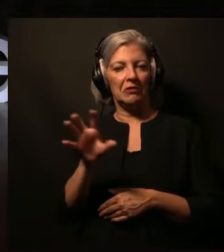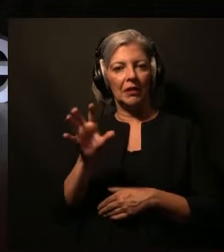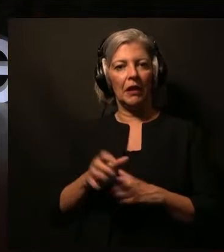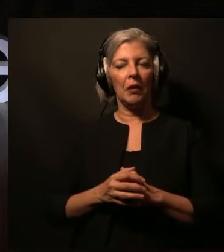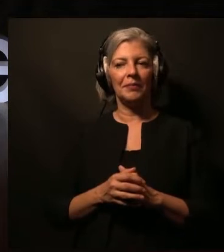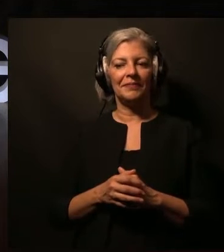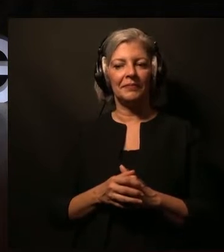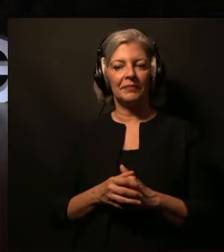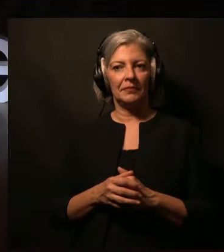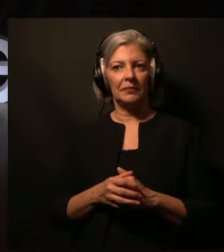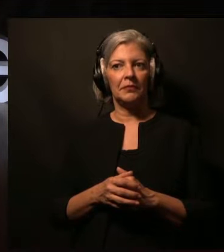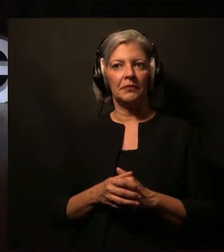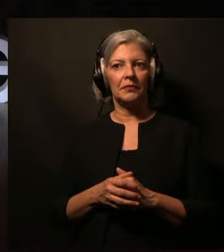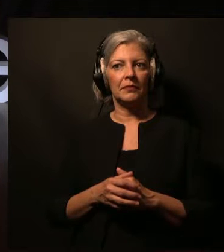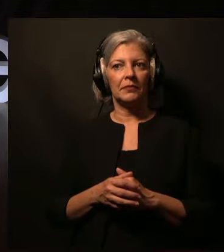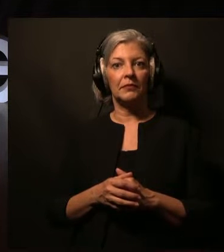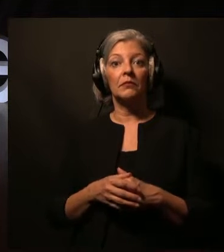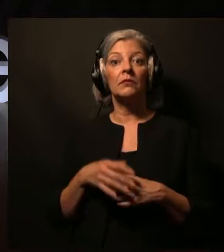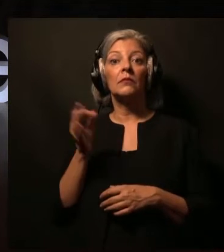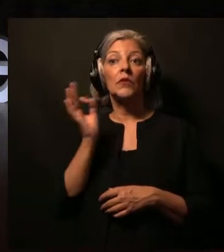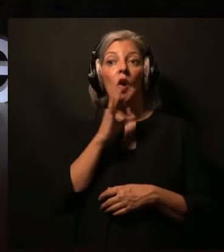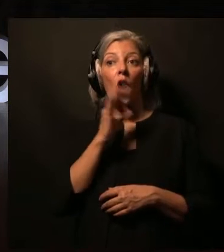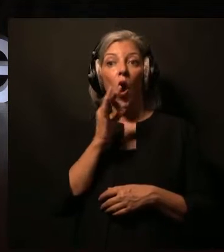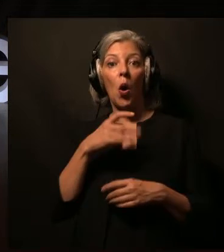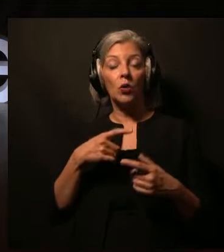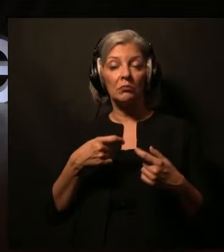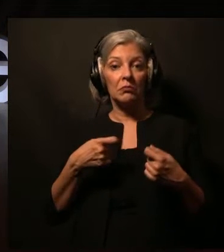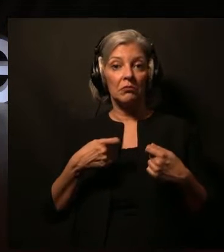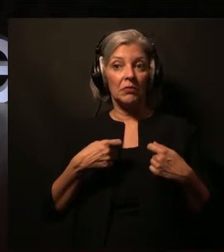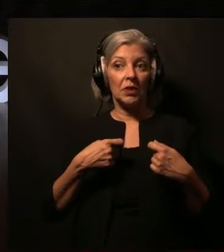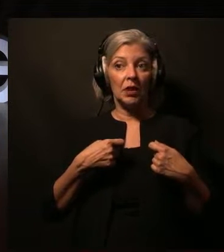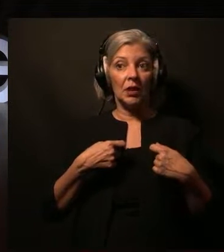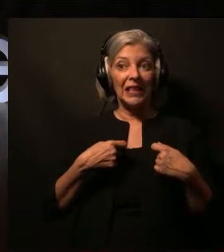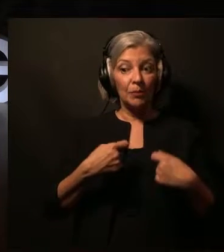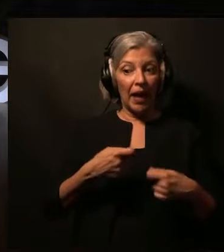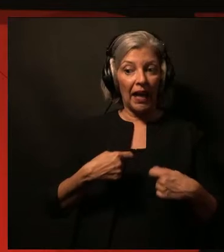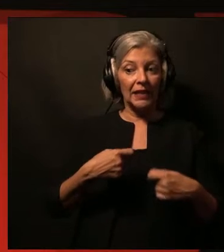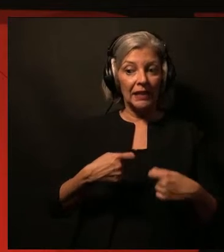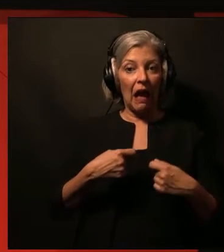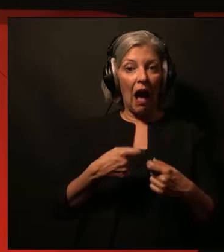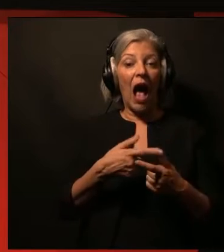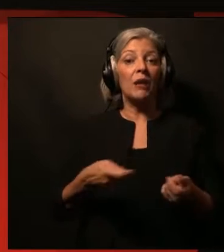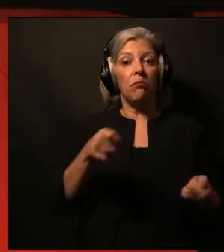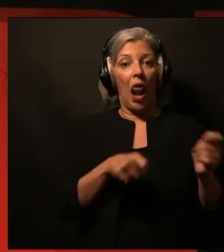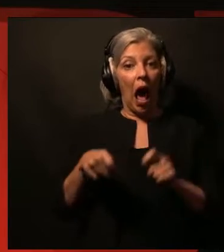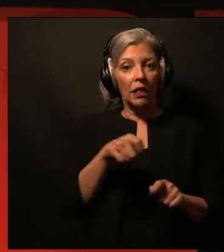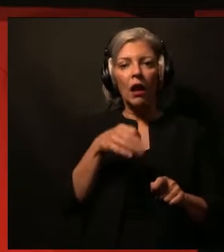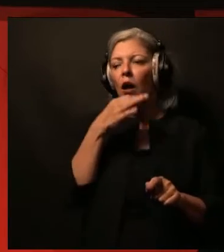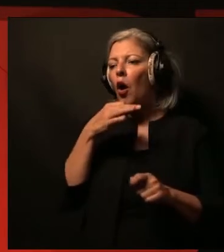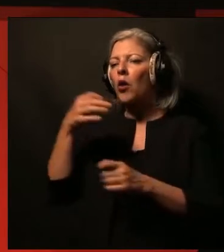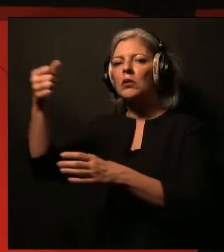l'anno Oppure possiamo passare da una spesa pre imballata a una spesa